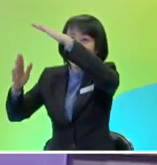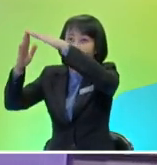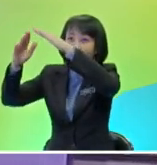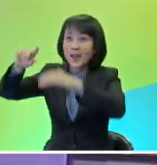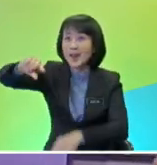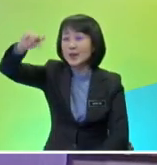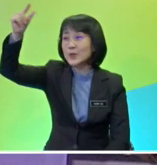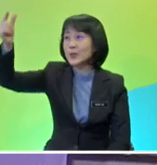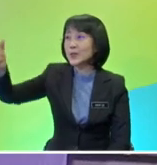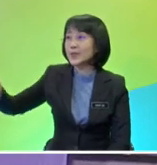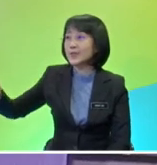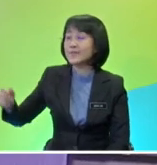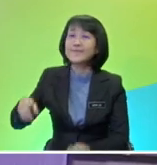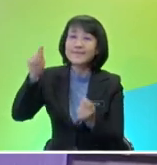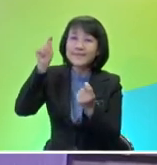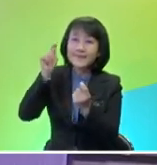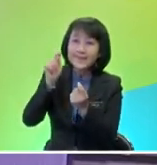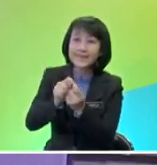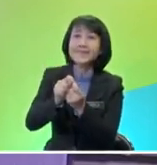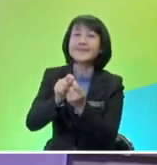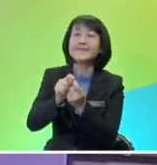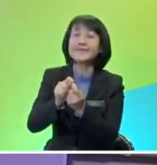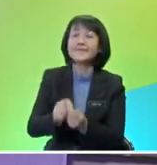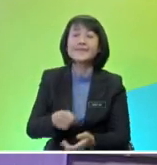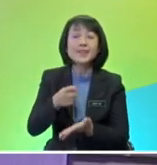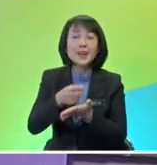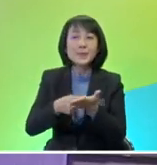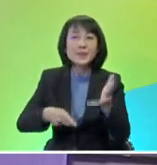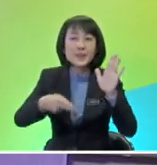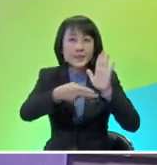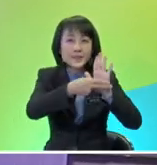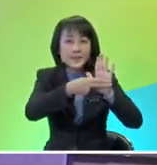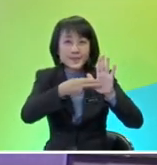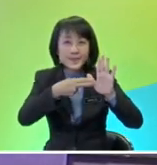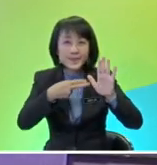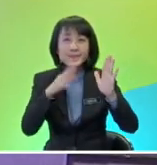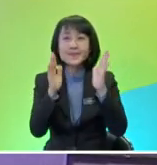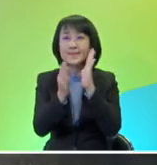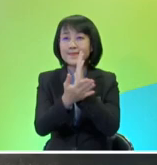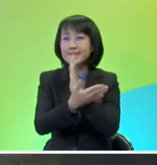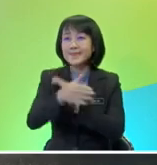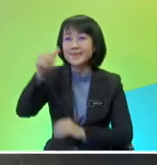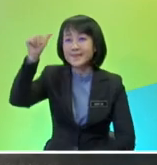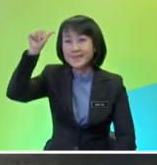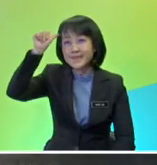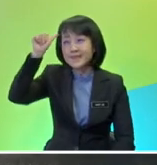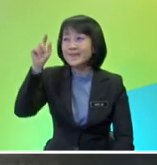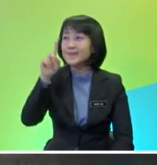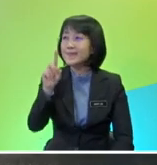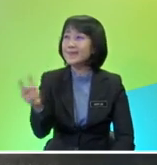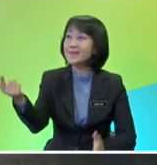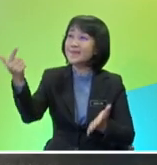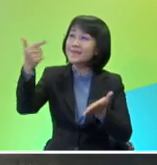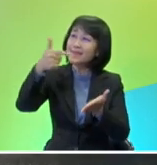gunung. Maka tepatlah sekali apa yang telah dilabelkan oleh Akmal. Satu lagi cikgu. Okey,